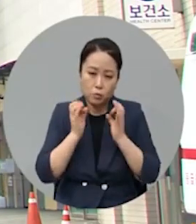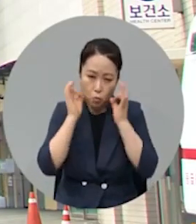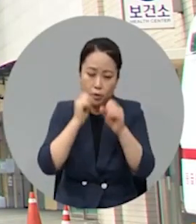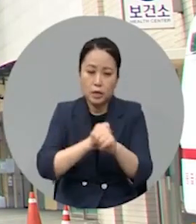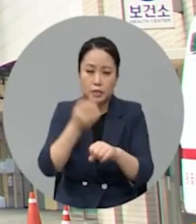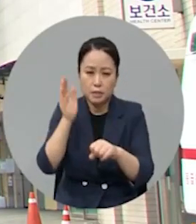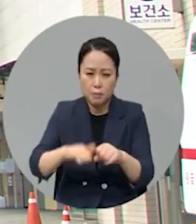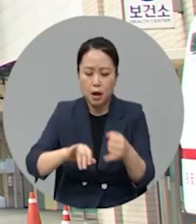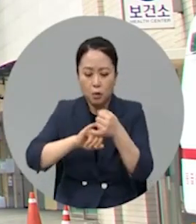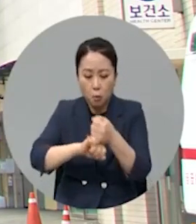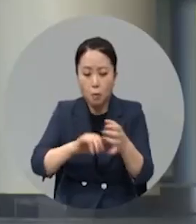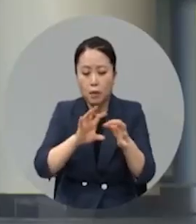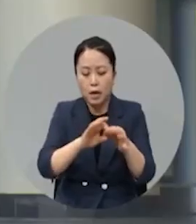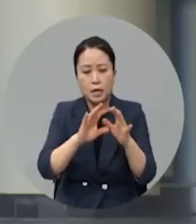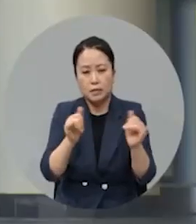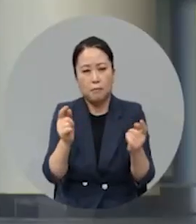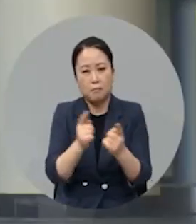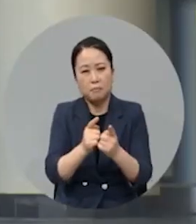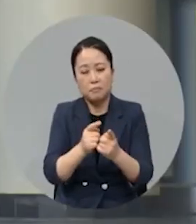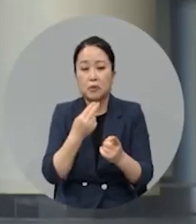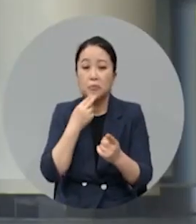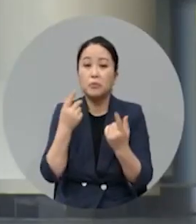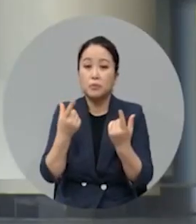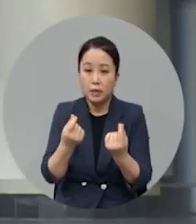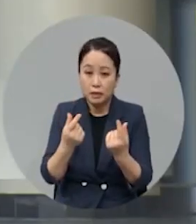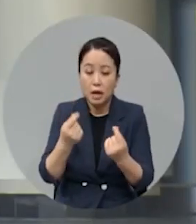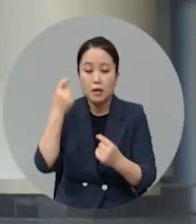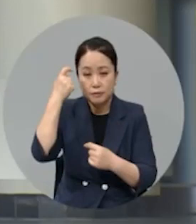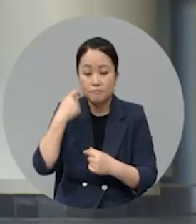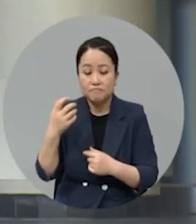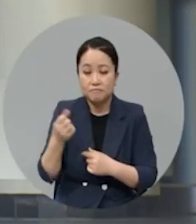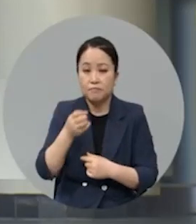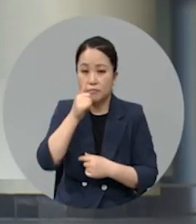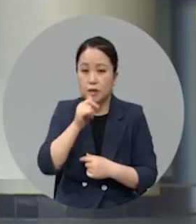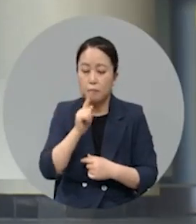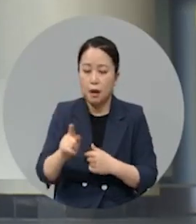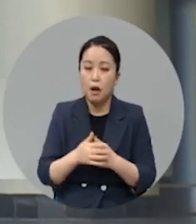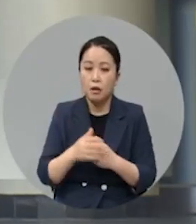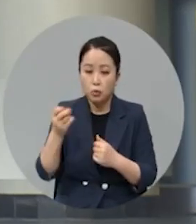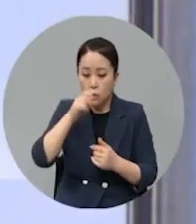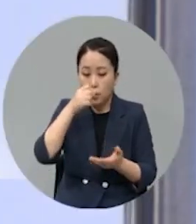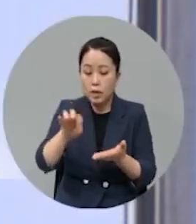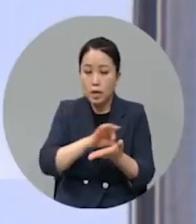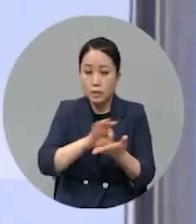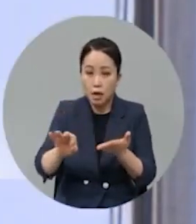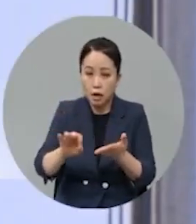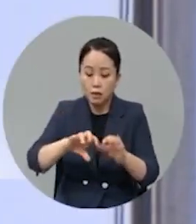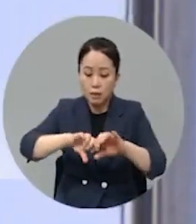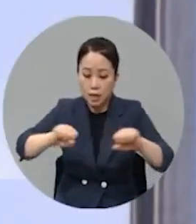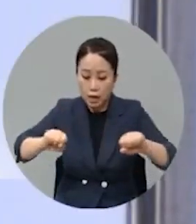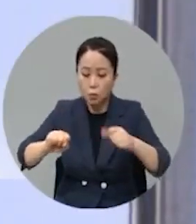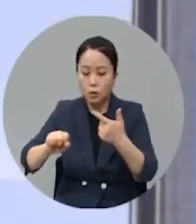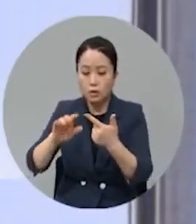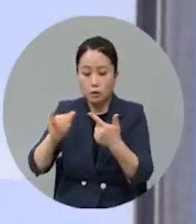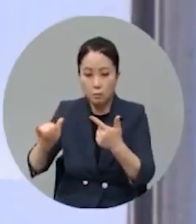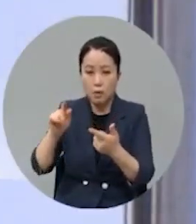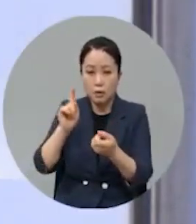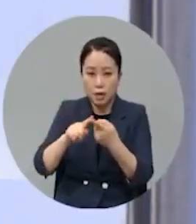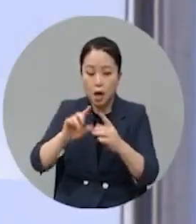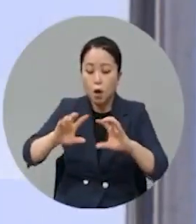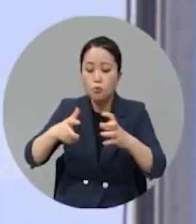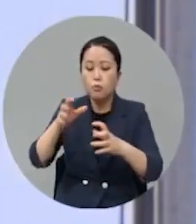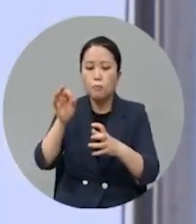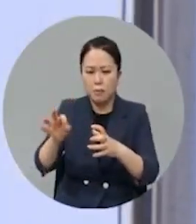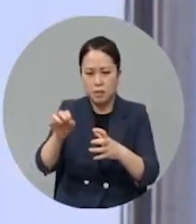해명했습니다. 하지만 겨울빛 트리 축제 디자인 개발 용역 예산과 별도로 6명에 대한 국외 여비